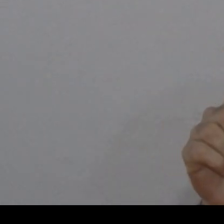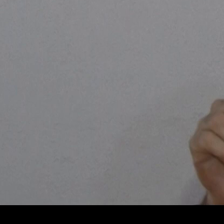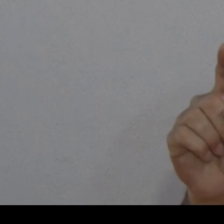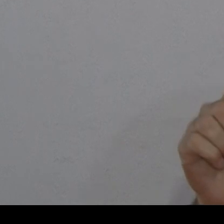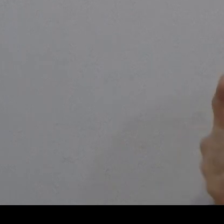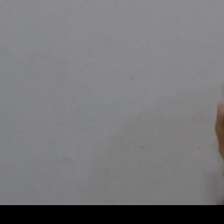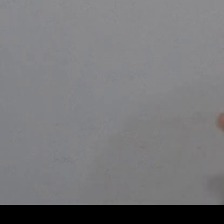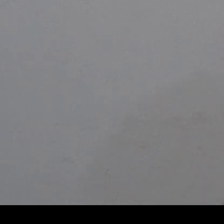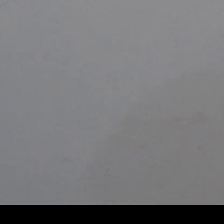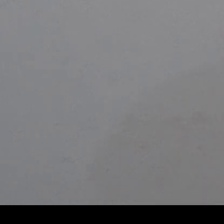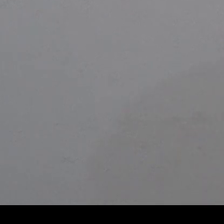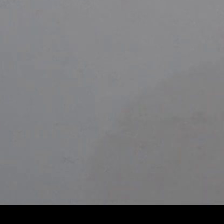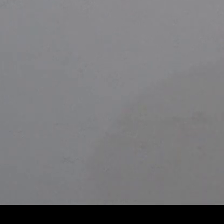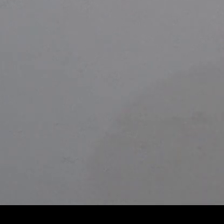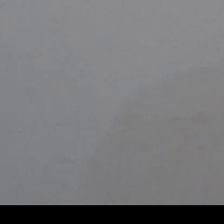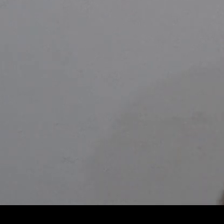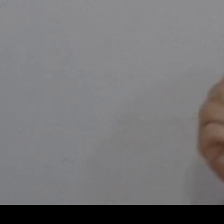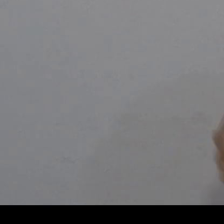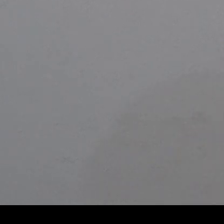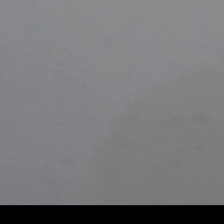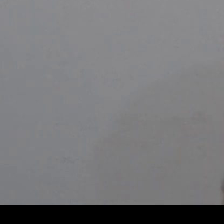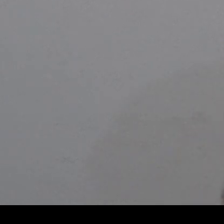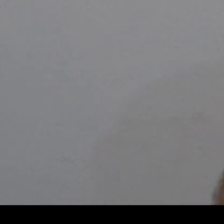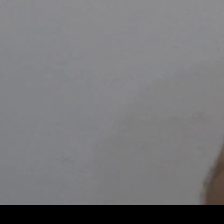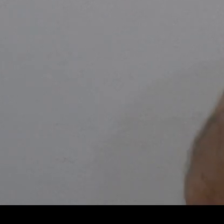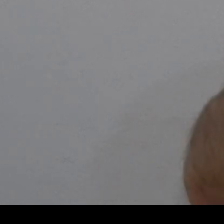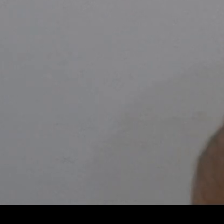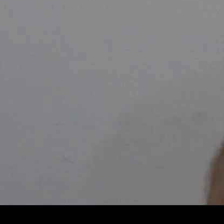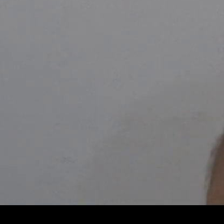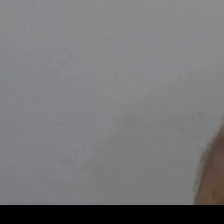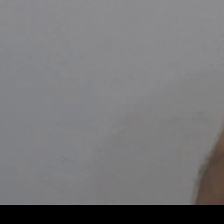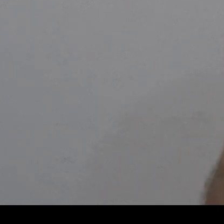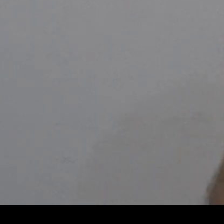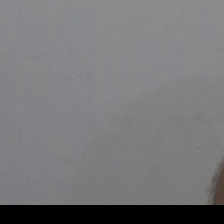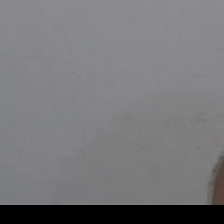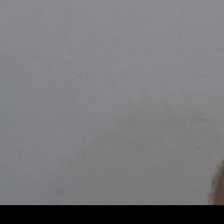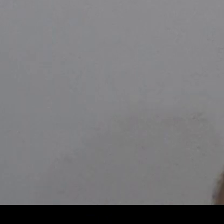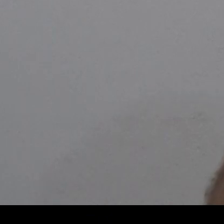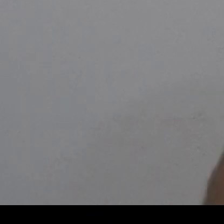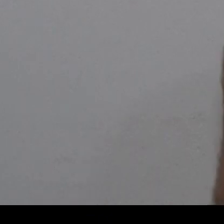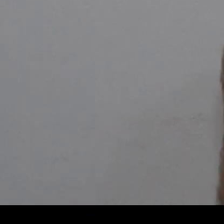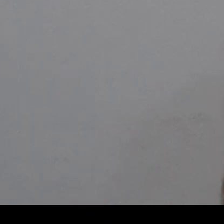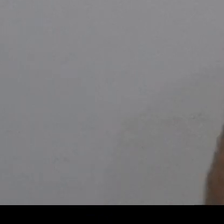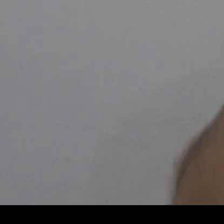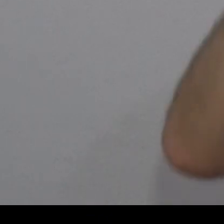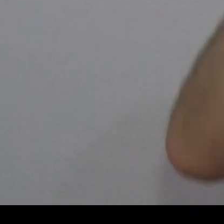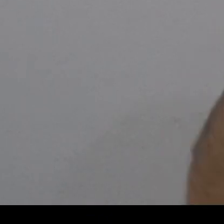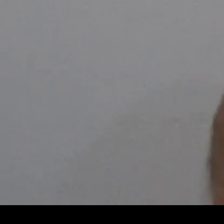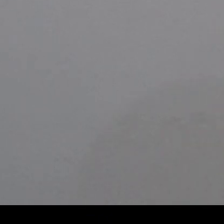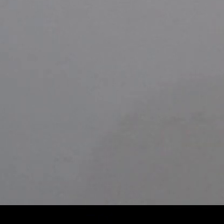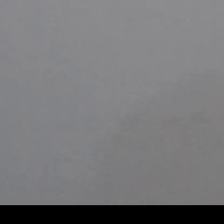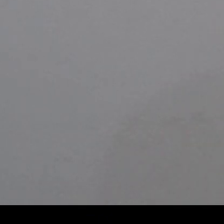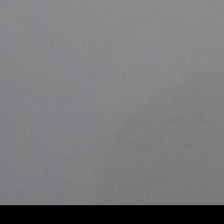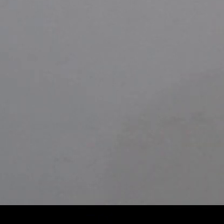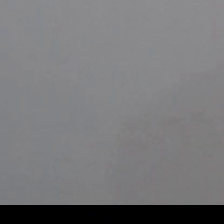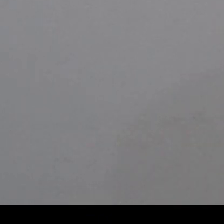të lartë, për një jetë të panvarëne. Kështu që e kemë shumë vështirë pa njohëm e